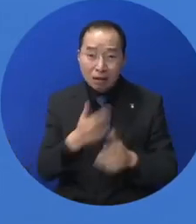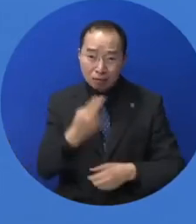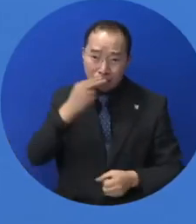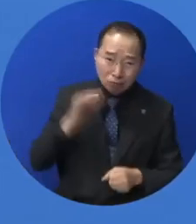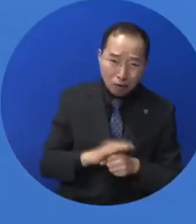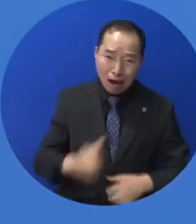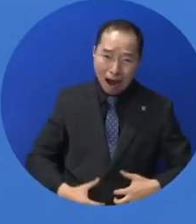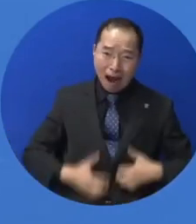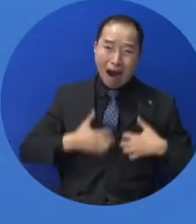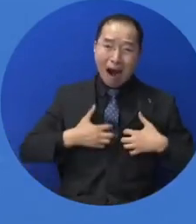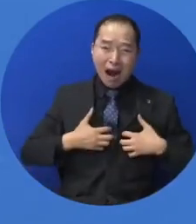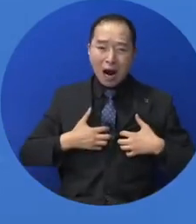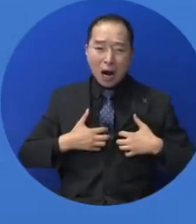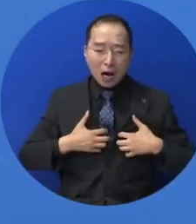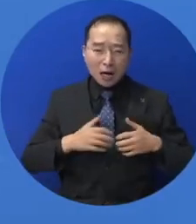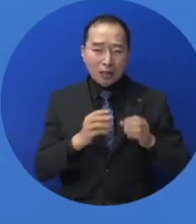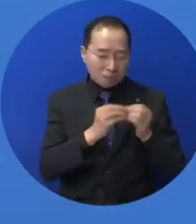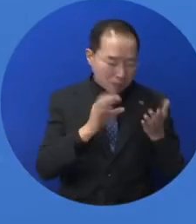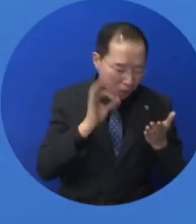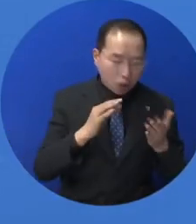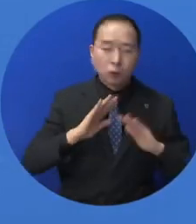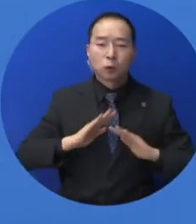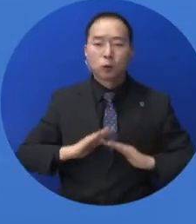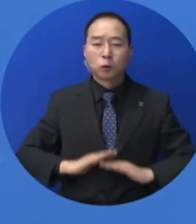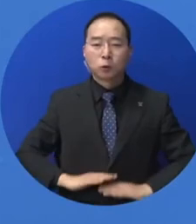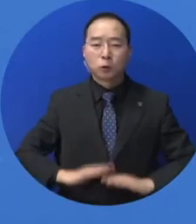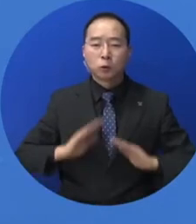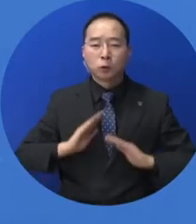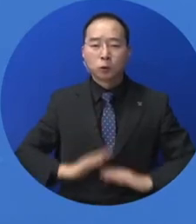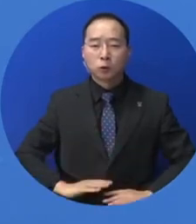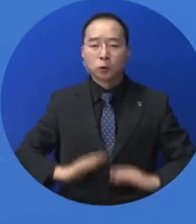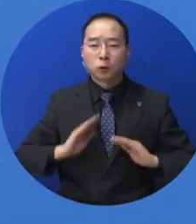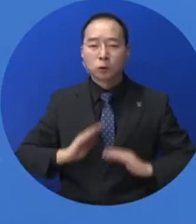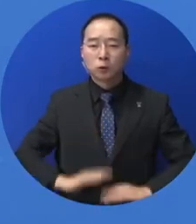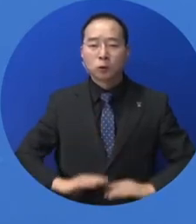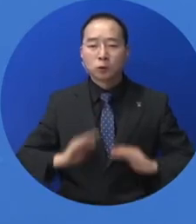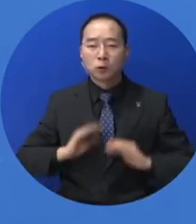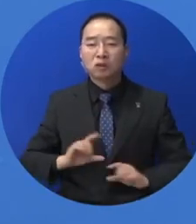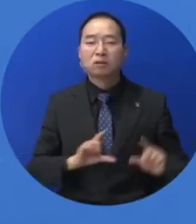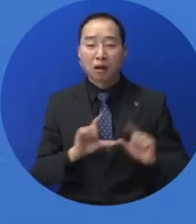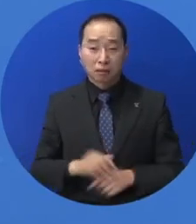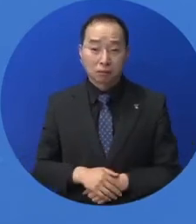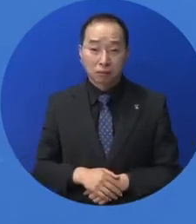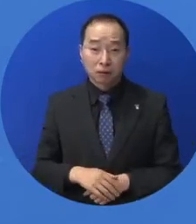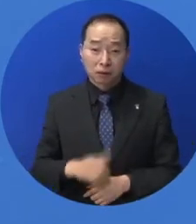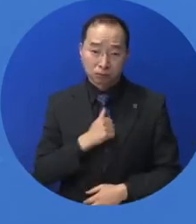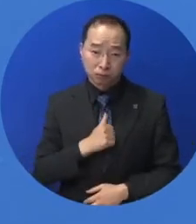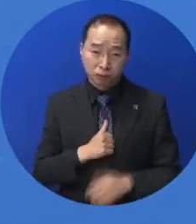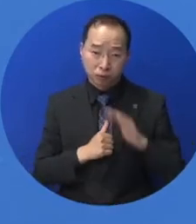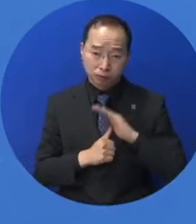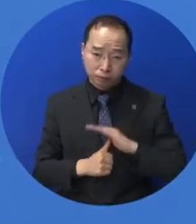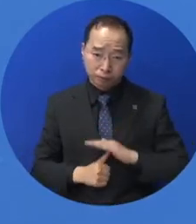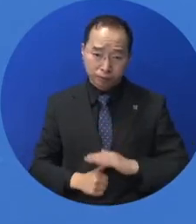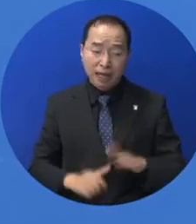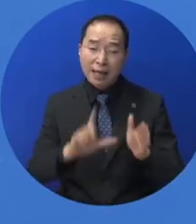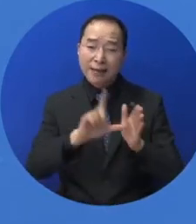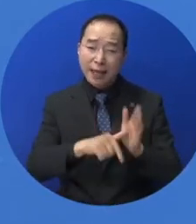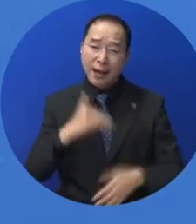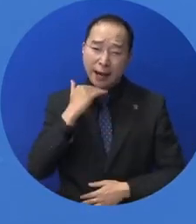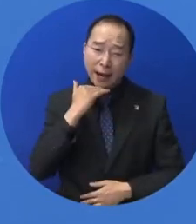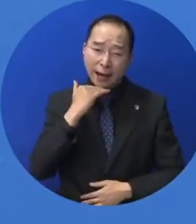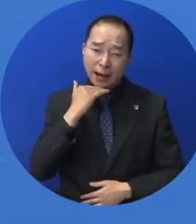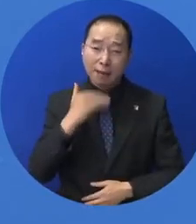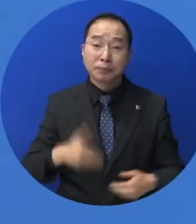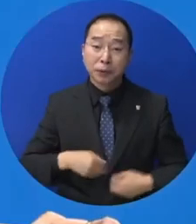분노가 많았기 때문에 그러나 그 분노를 참고 저희가 때를 기다려야 되는 그런 상황이었기